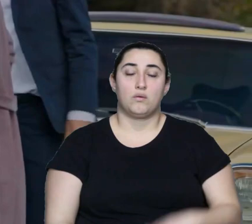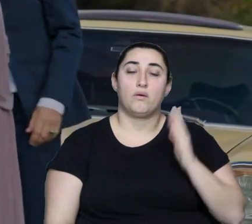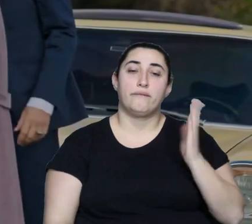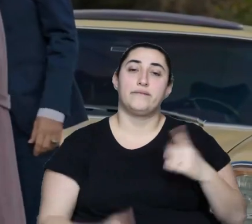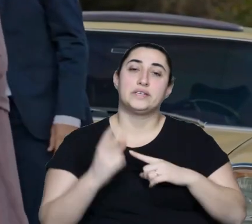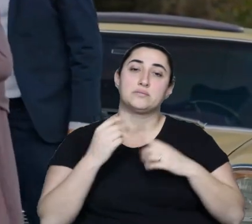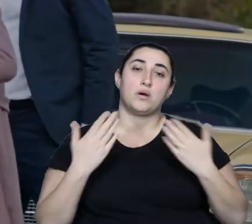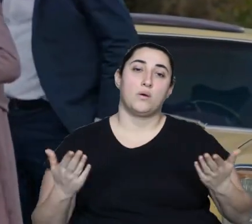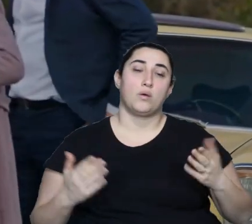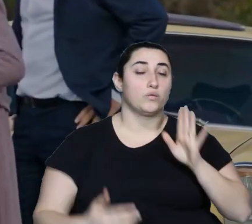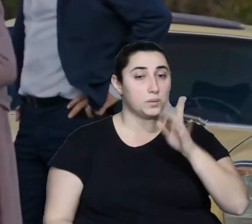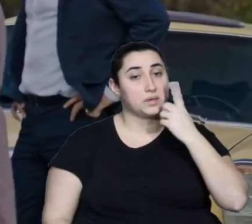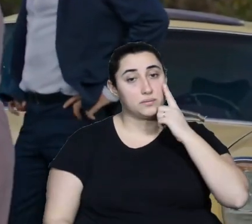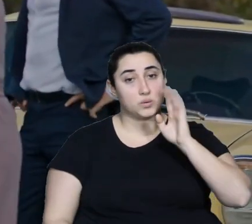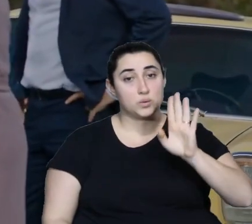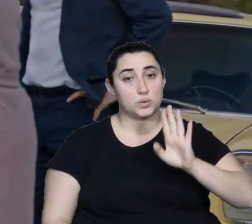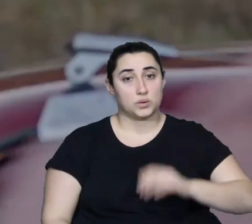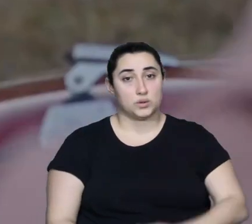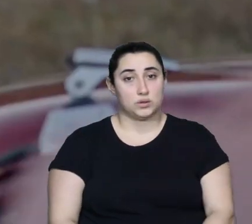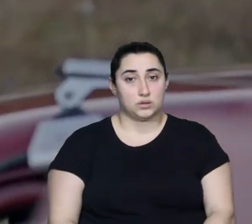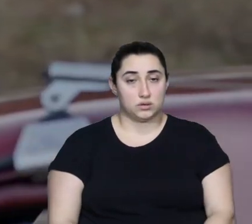of. Dur bakalım, dur.